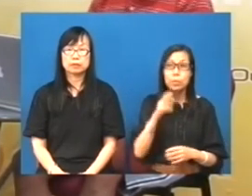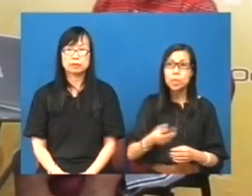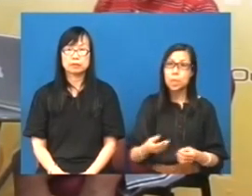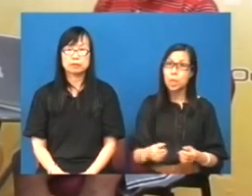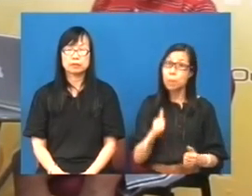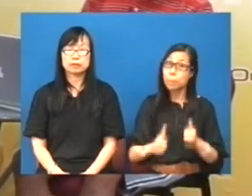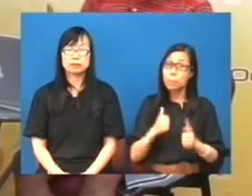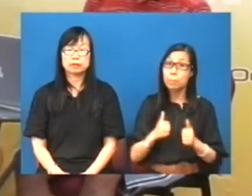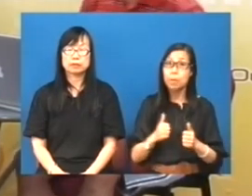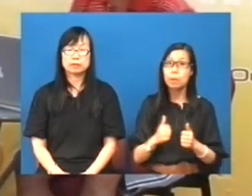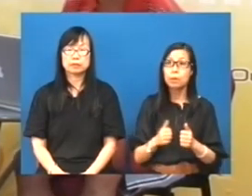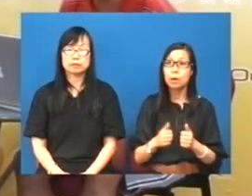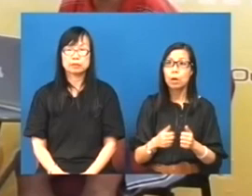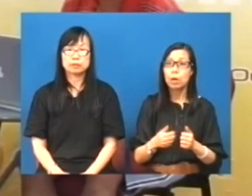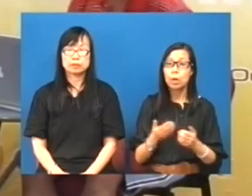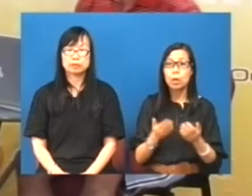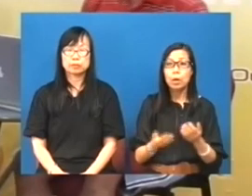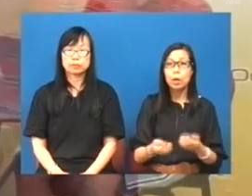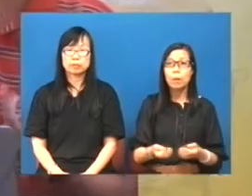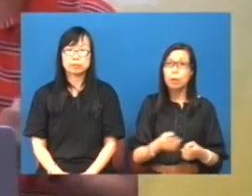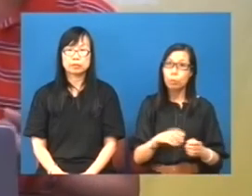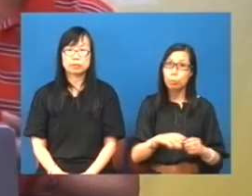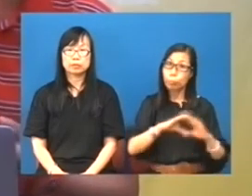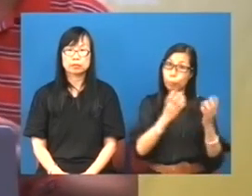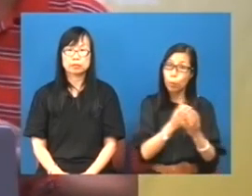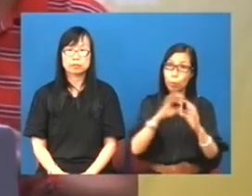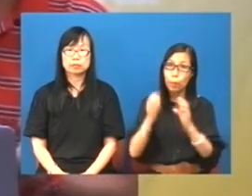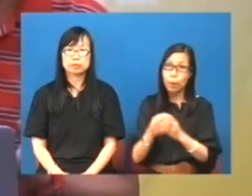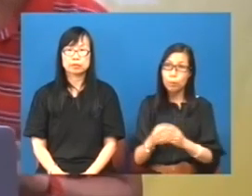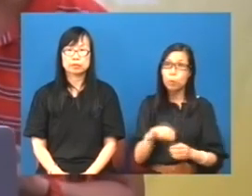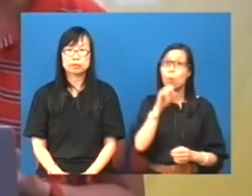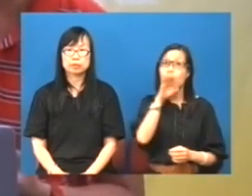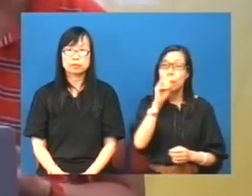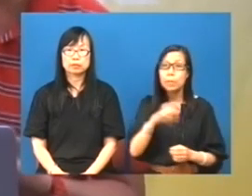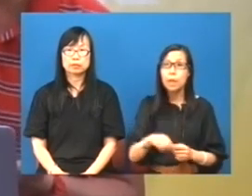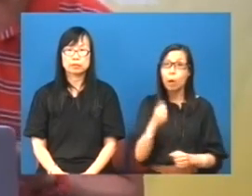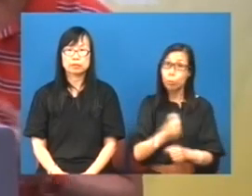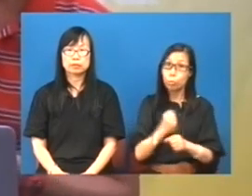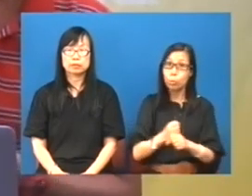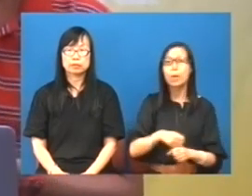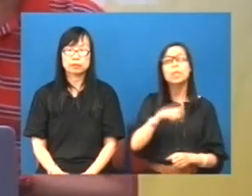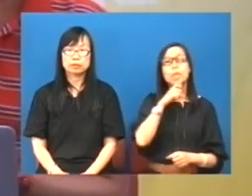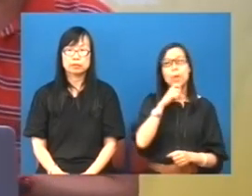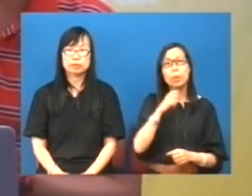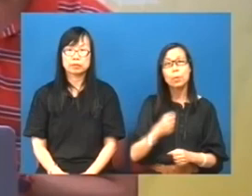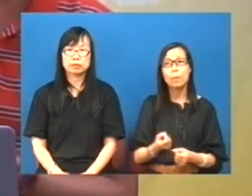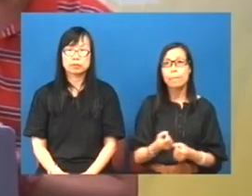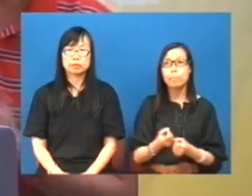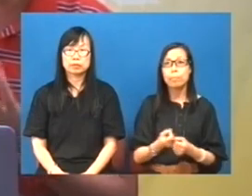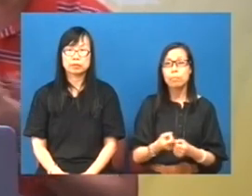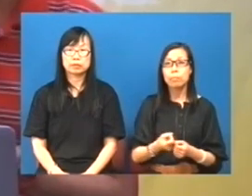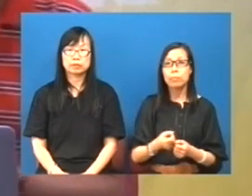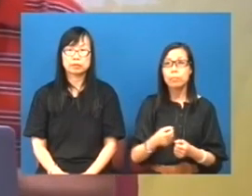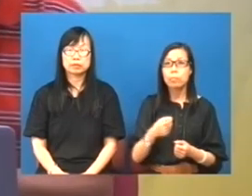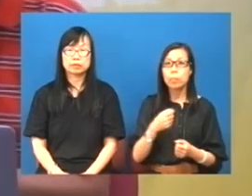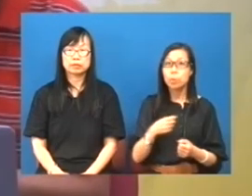相關的部門或者要表現自己有做事有表現的話這些醜其實必須